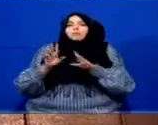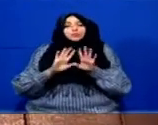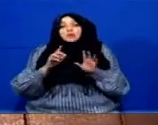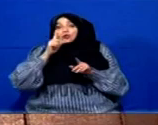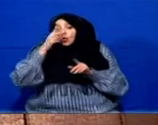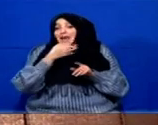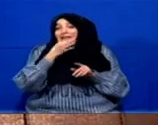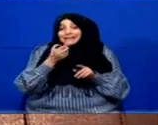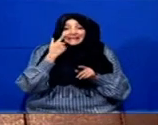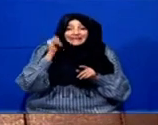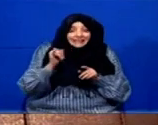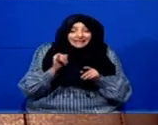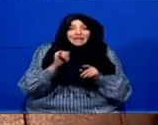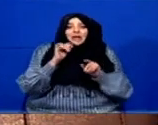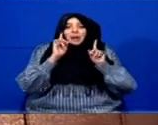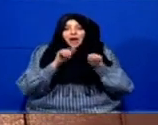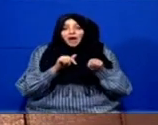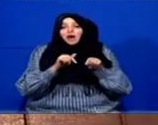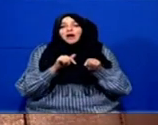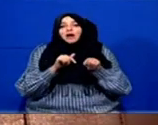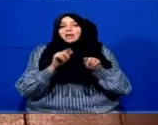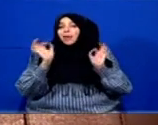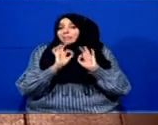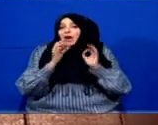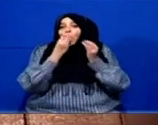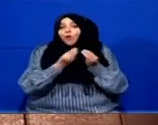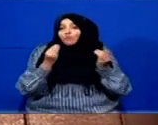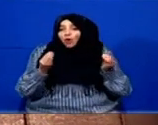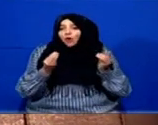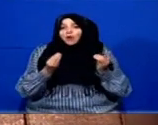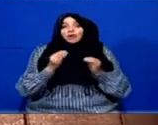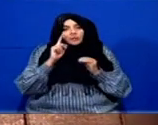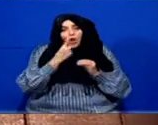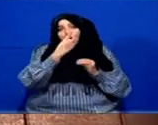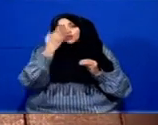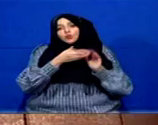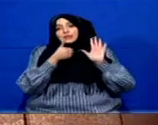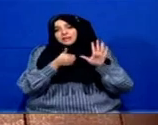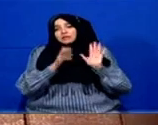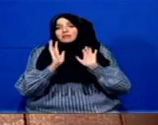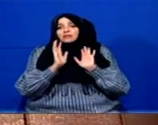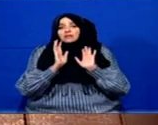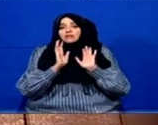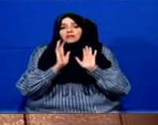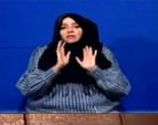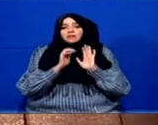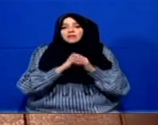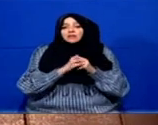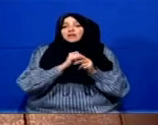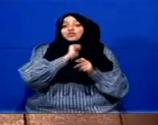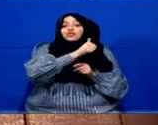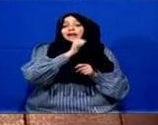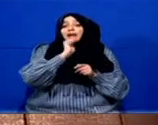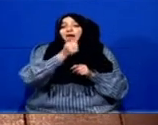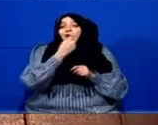من حيث الثبوت وفي دلالاتها ولابويه لكل